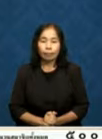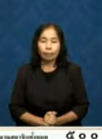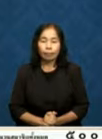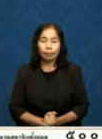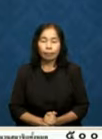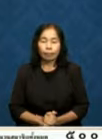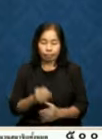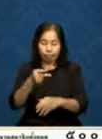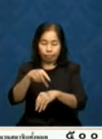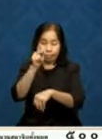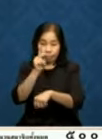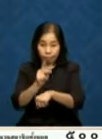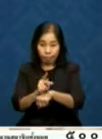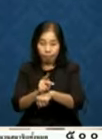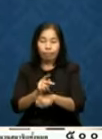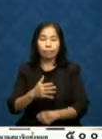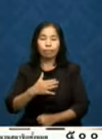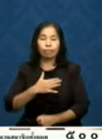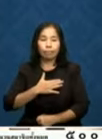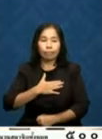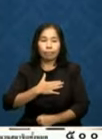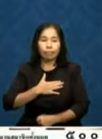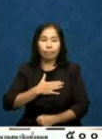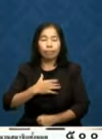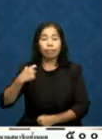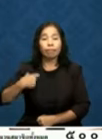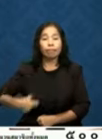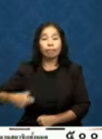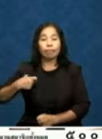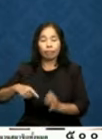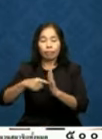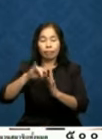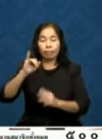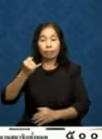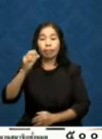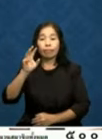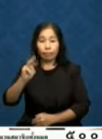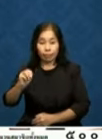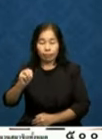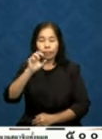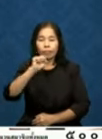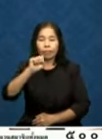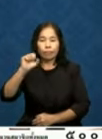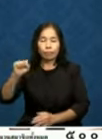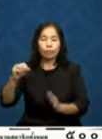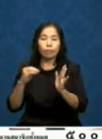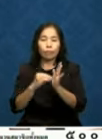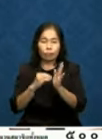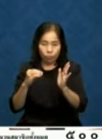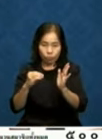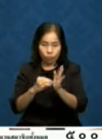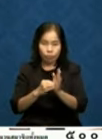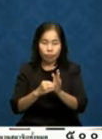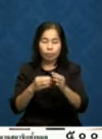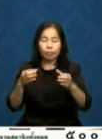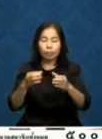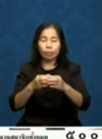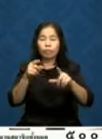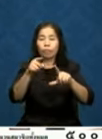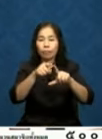กราบเรียนท่านประธานค่ะดิฉันศศินันท์ธรรมนิตินันท์ทนายแจมนะคะผู้แทนราษฎรกรุงเทพมหานครเขต11พรรคก้าวไ